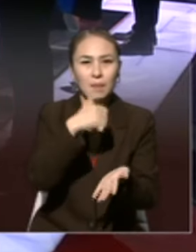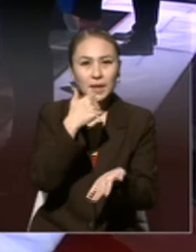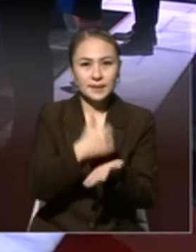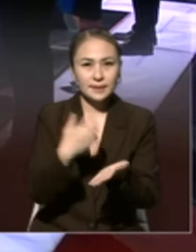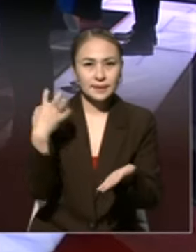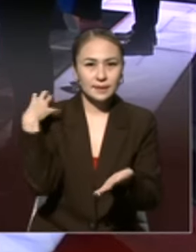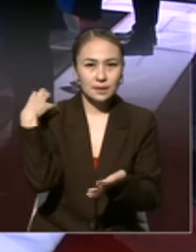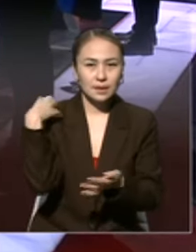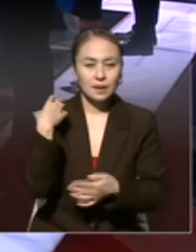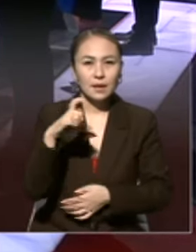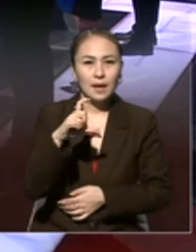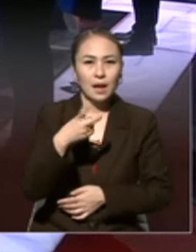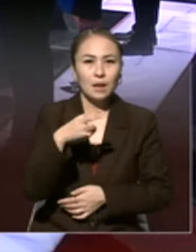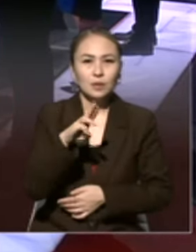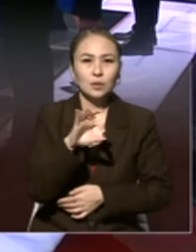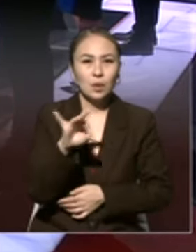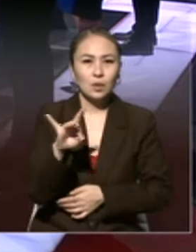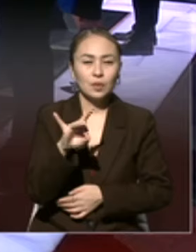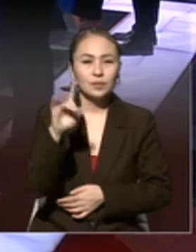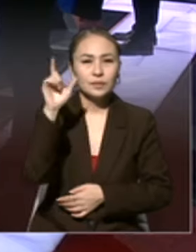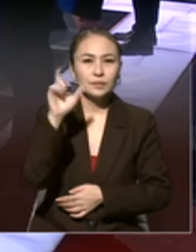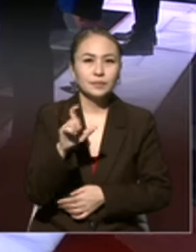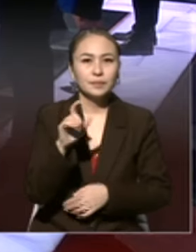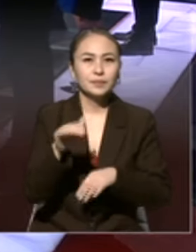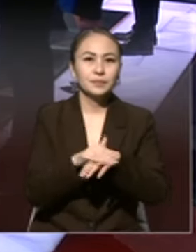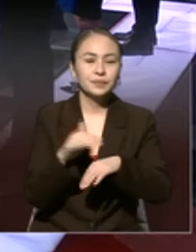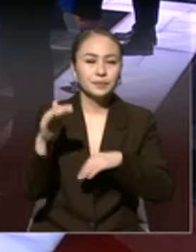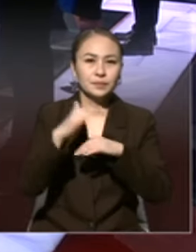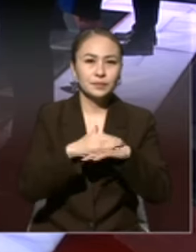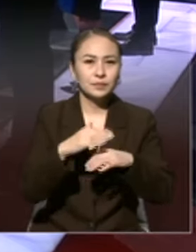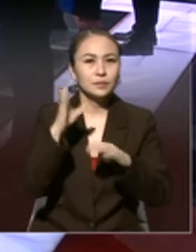бастығы. Елдор Мырза, қайырлы кеш, естіліп тұр ма?